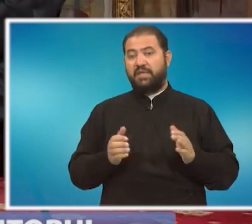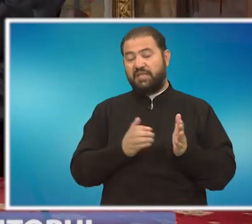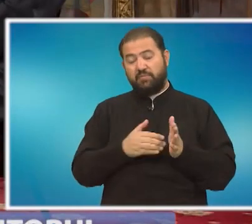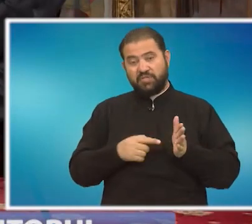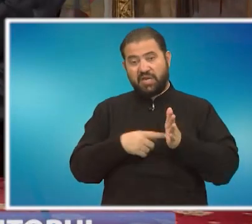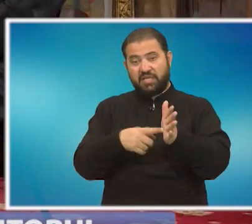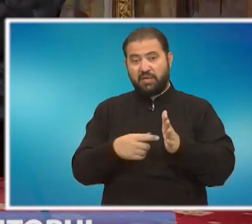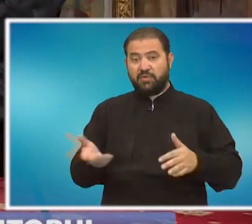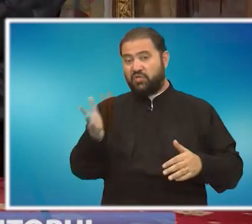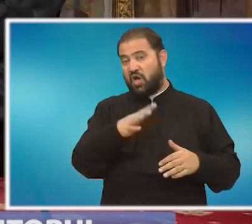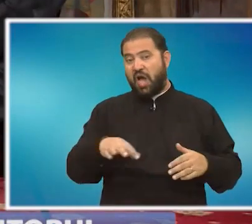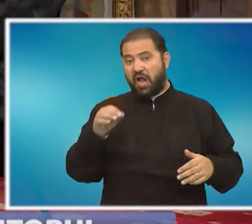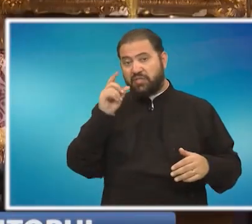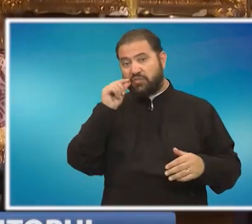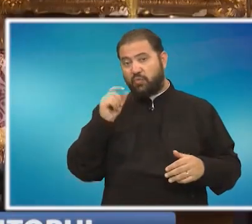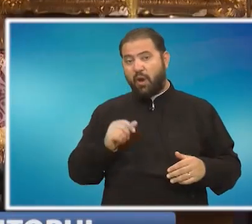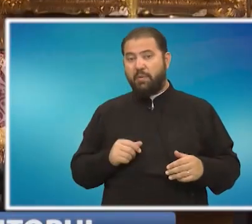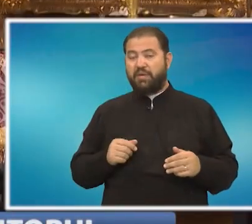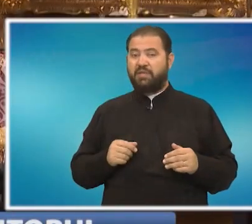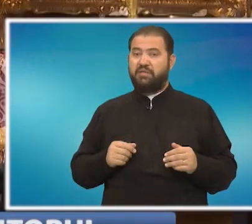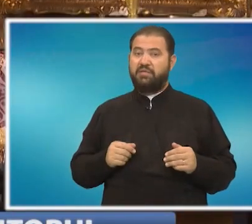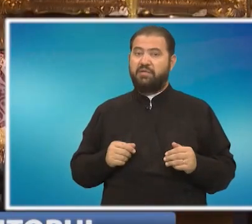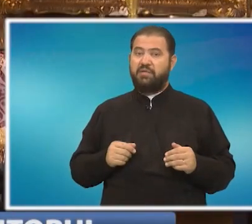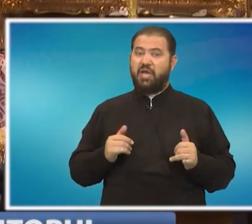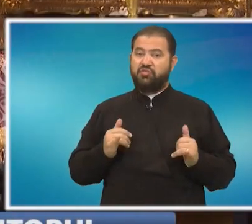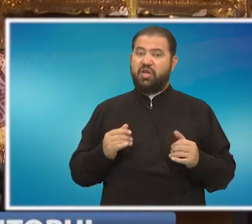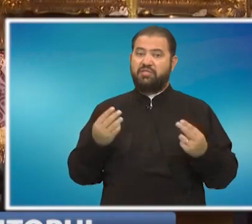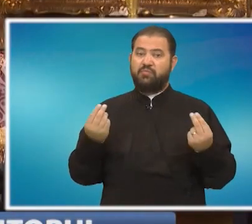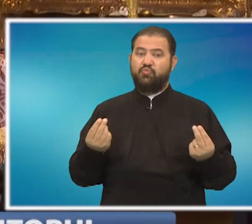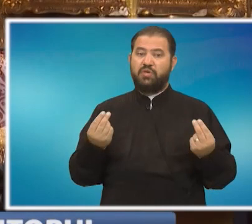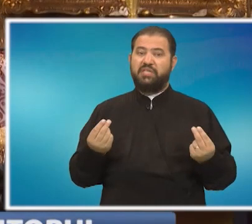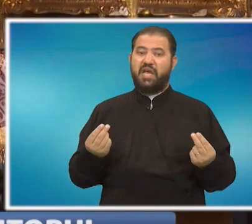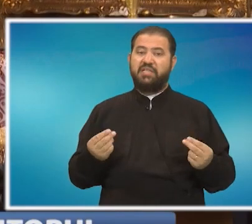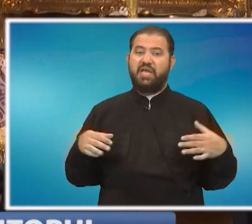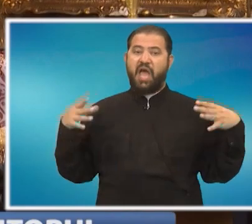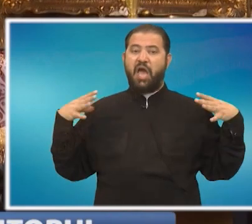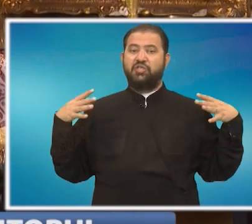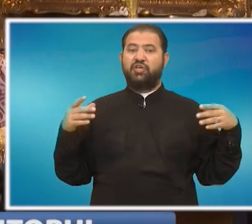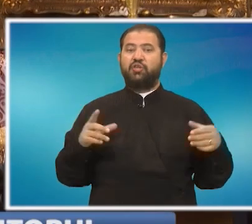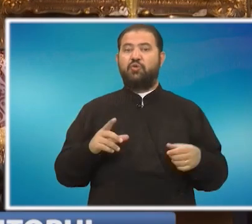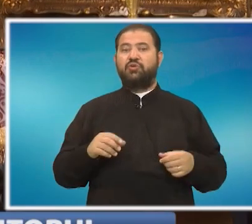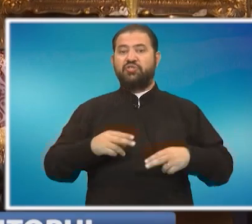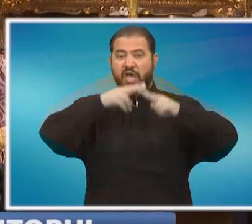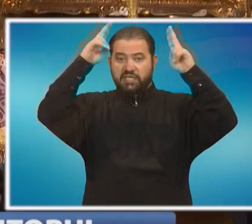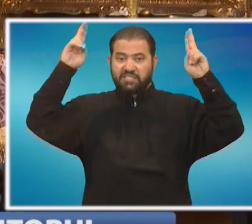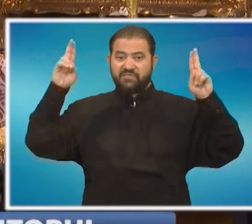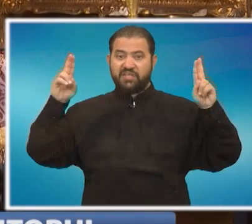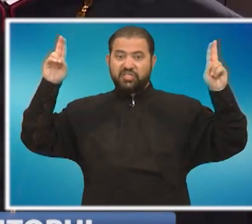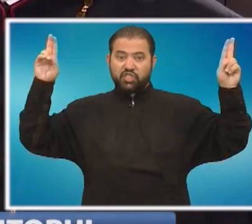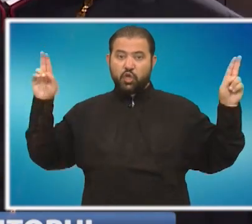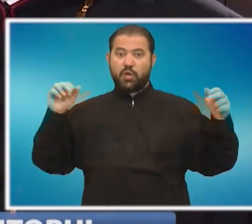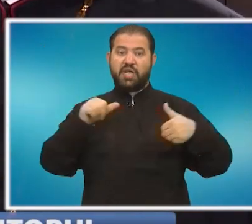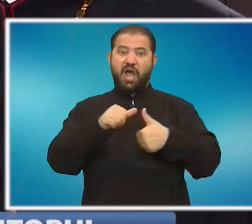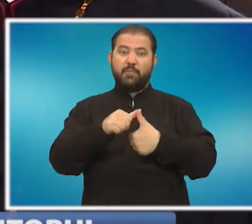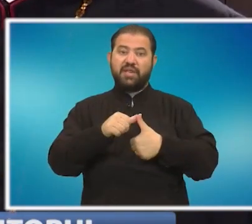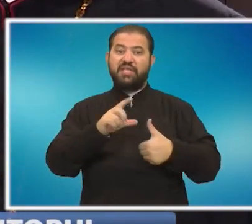care au fost atrași de acest consum de materie al lumii desacralizate în care